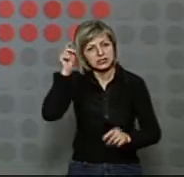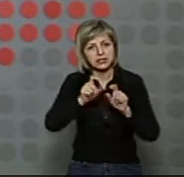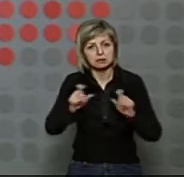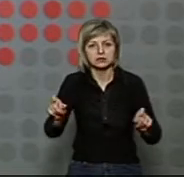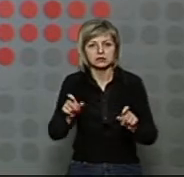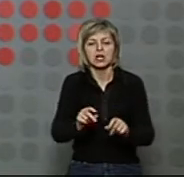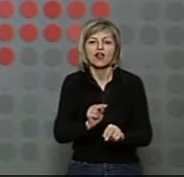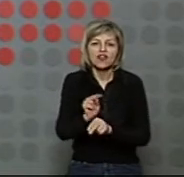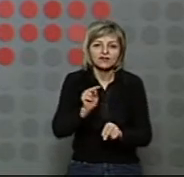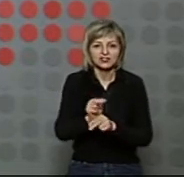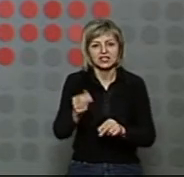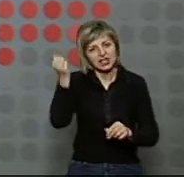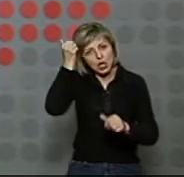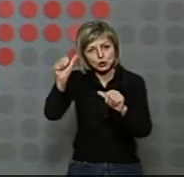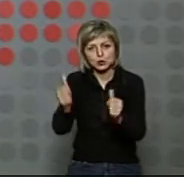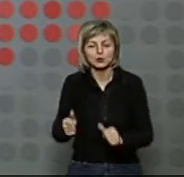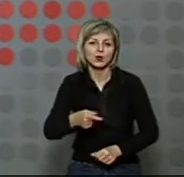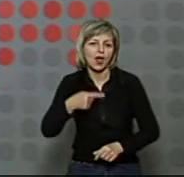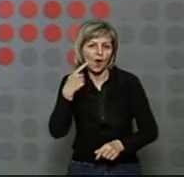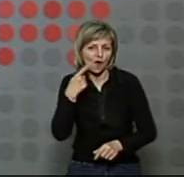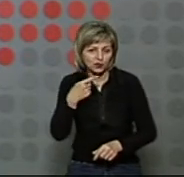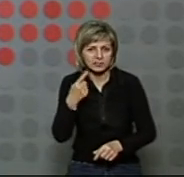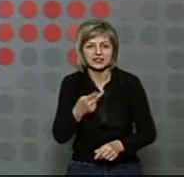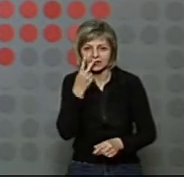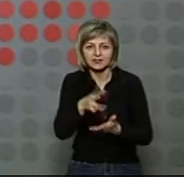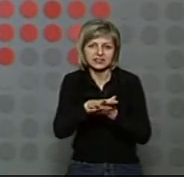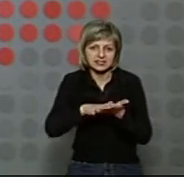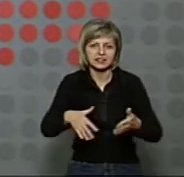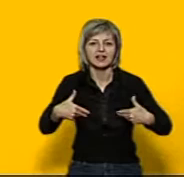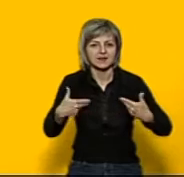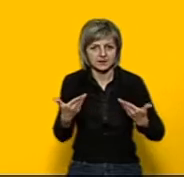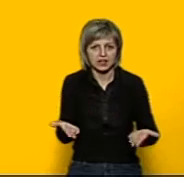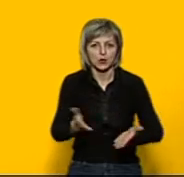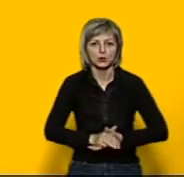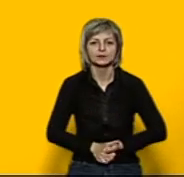скульптури говорити. Про це та інше дивіться далі. В студії Ірина Сватула. Вітаю вас.